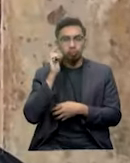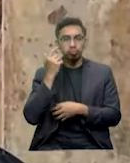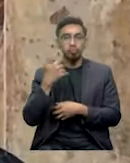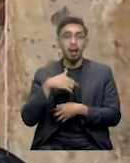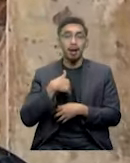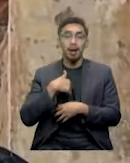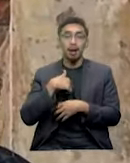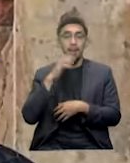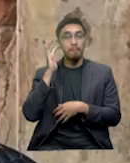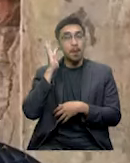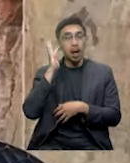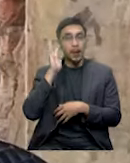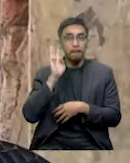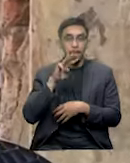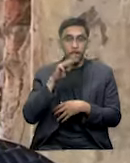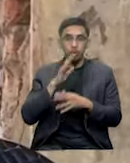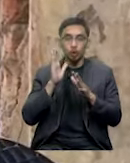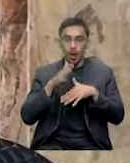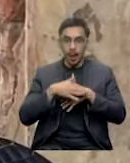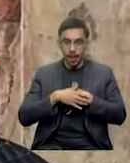bunyi keretak-keretak, dia langsung kabur.